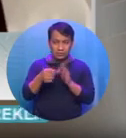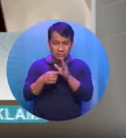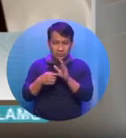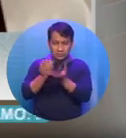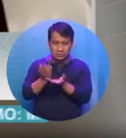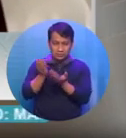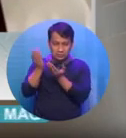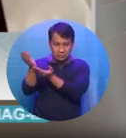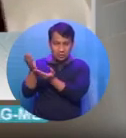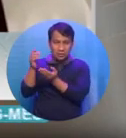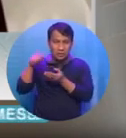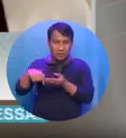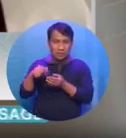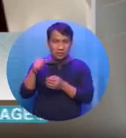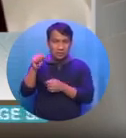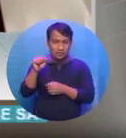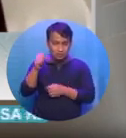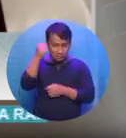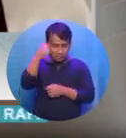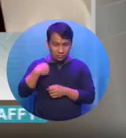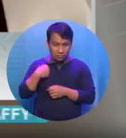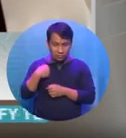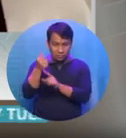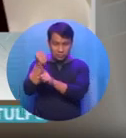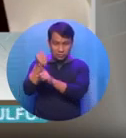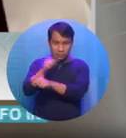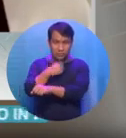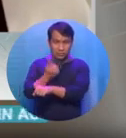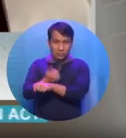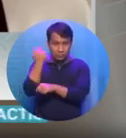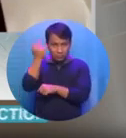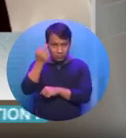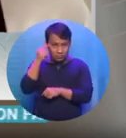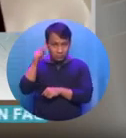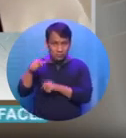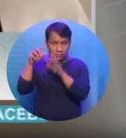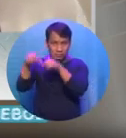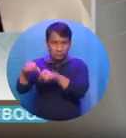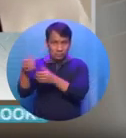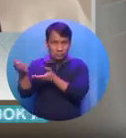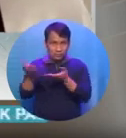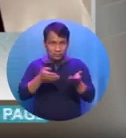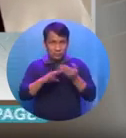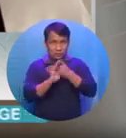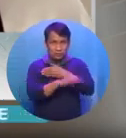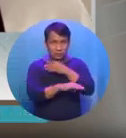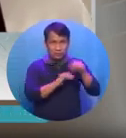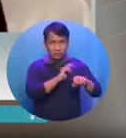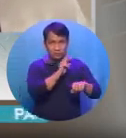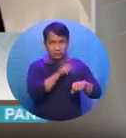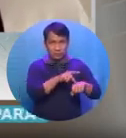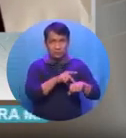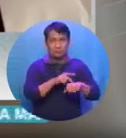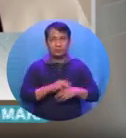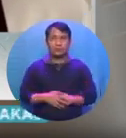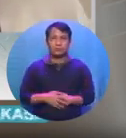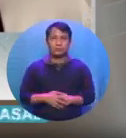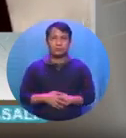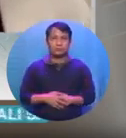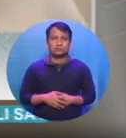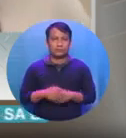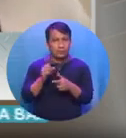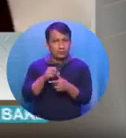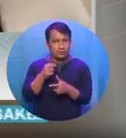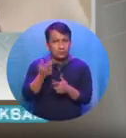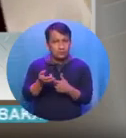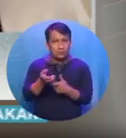Saudi authorities, and Saudi authorities na will take over para sa madampot at makulong at mapadeport at the same time. Or, yes, sir, tama. Or